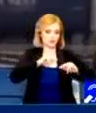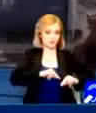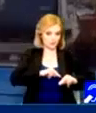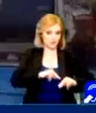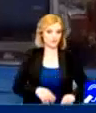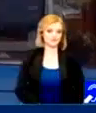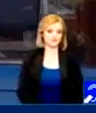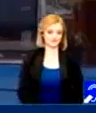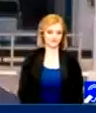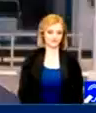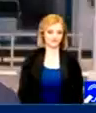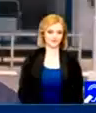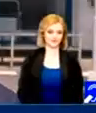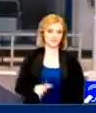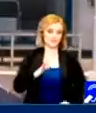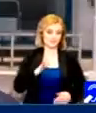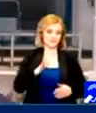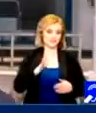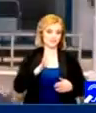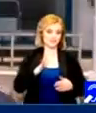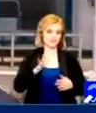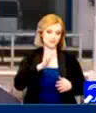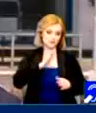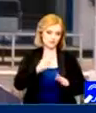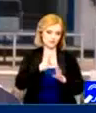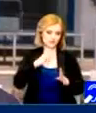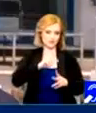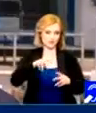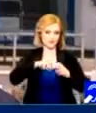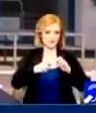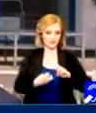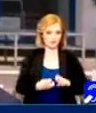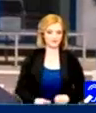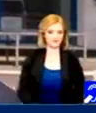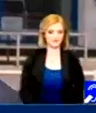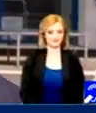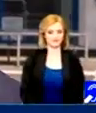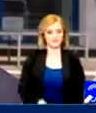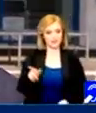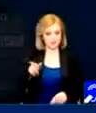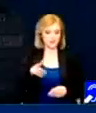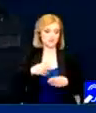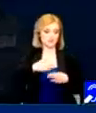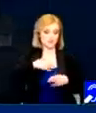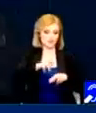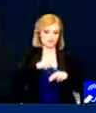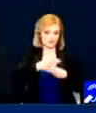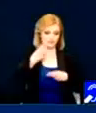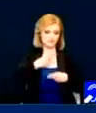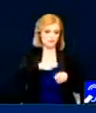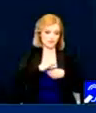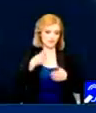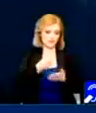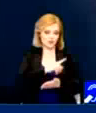atitudini corecte față de călător și flexibilitatea maximă în exercitarea atribuțiilor de serviciu. În această perioadă